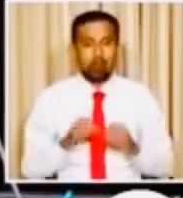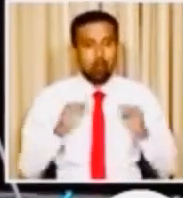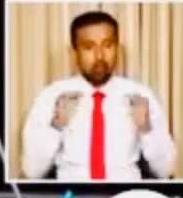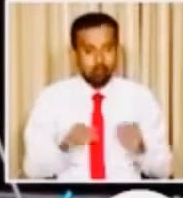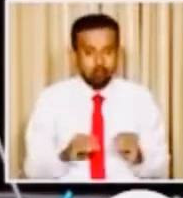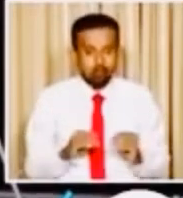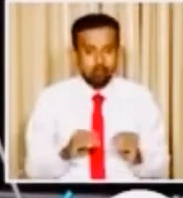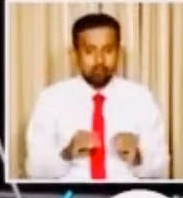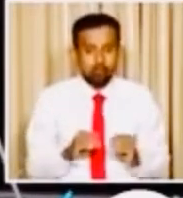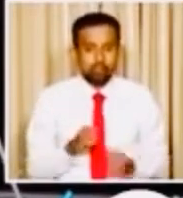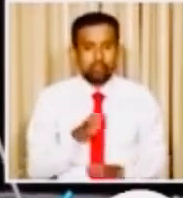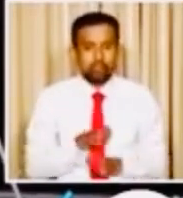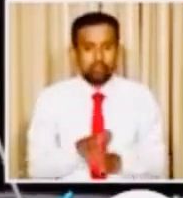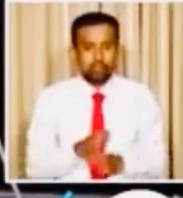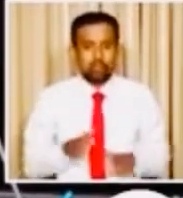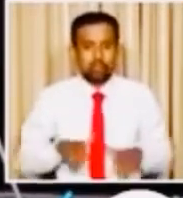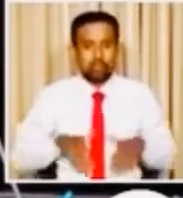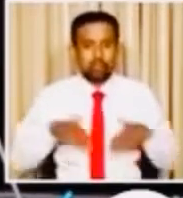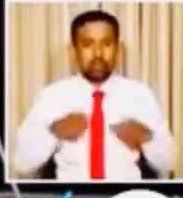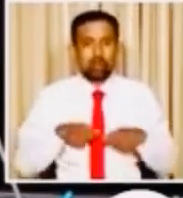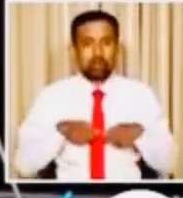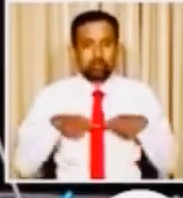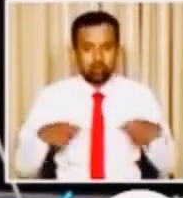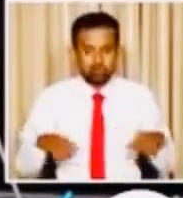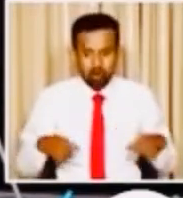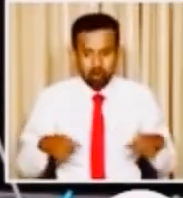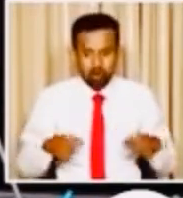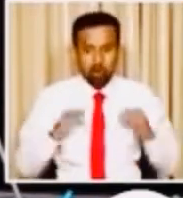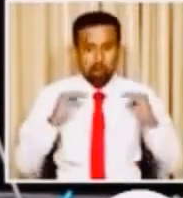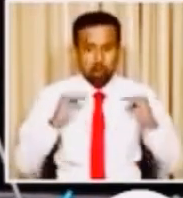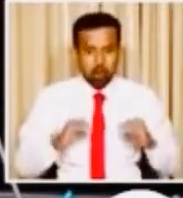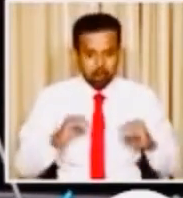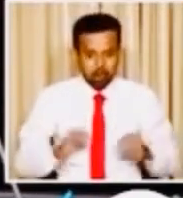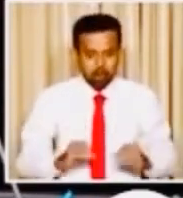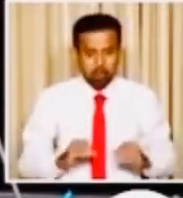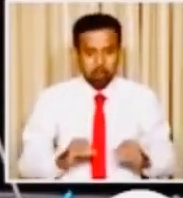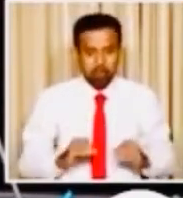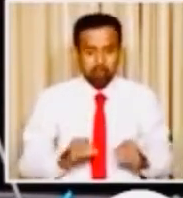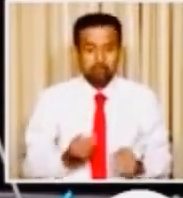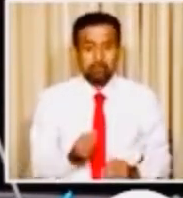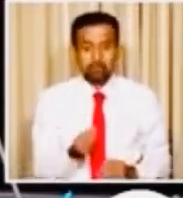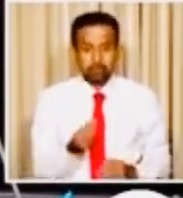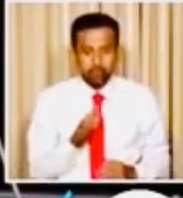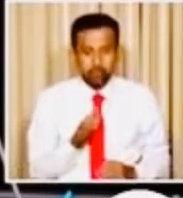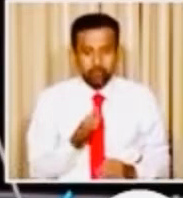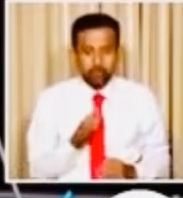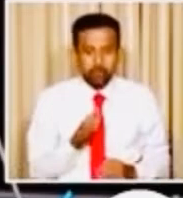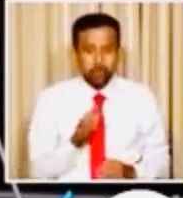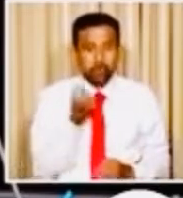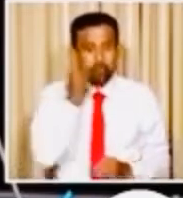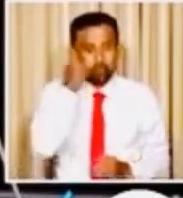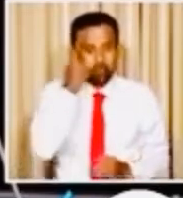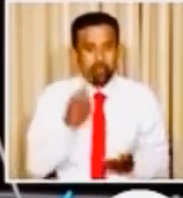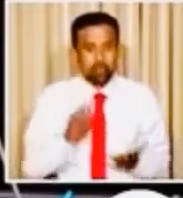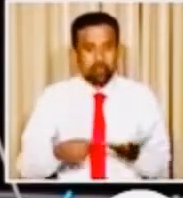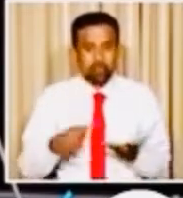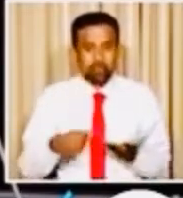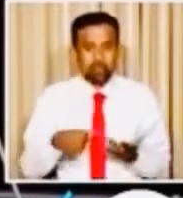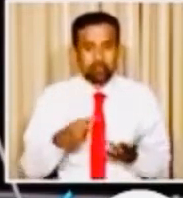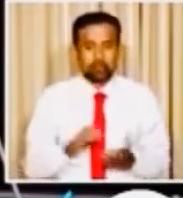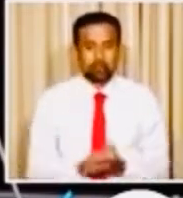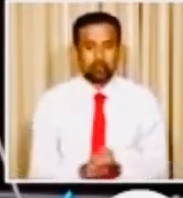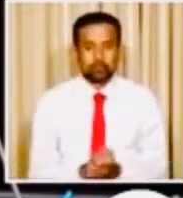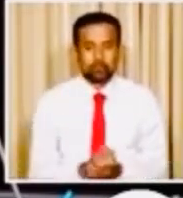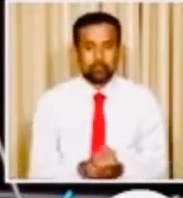ගැනීමටත් රජයේ සෞඛ්‍ය වියදම යම් පැත්තකින් අඩු කර ගැනීමටත් ගෙන එන යෝජනා කීපයක්. විශේෂයෙන්